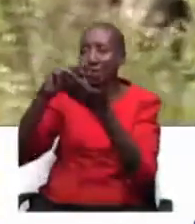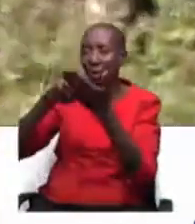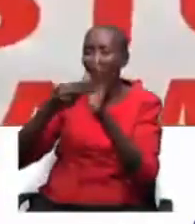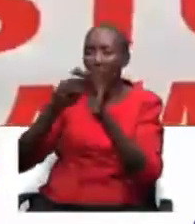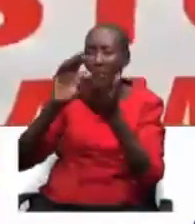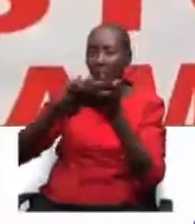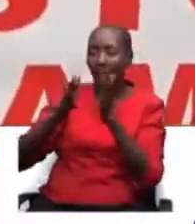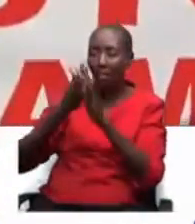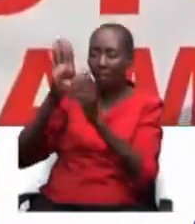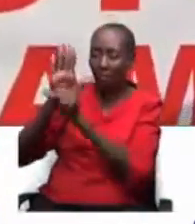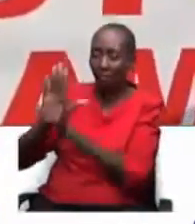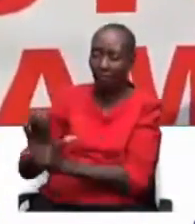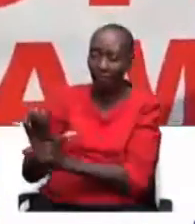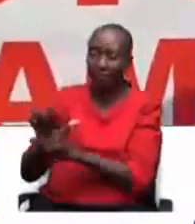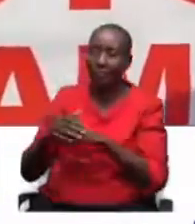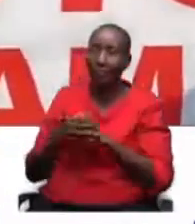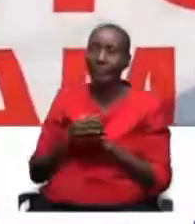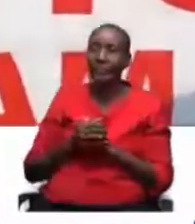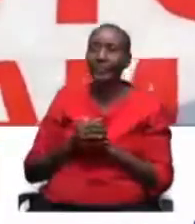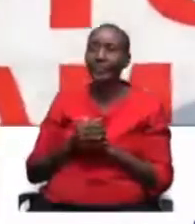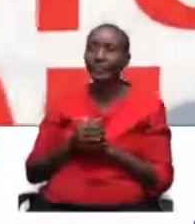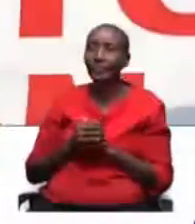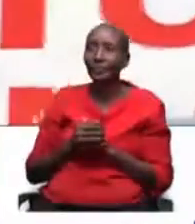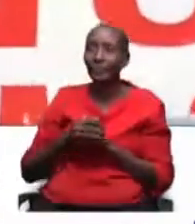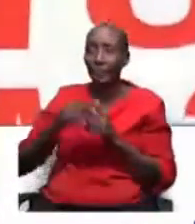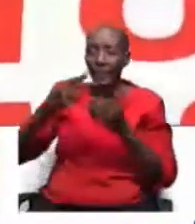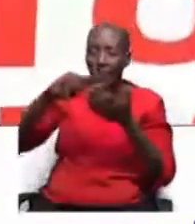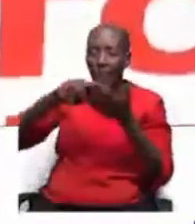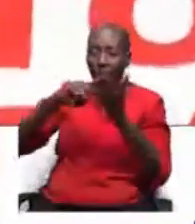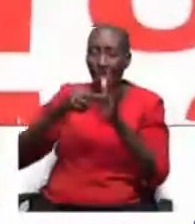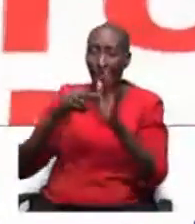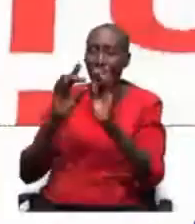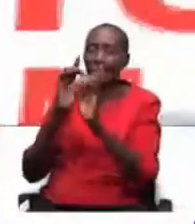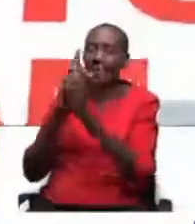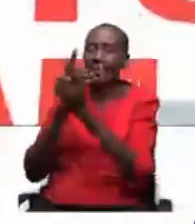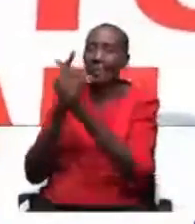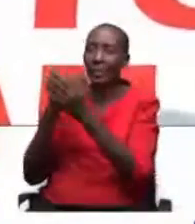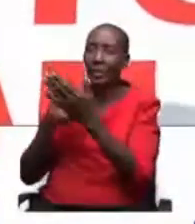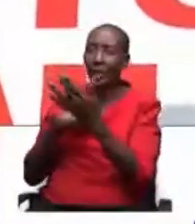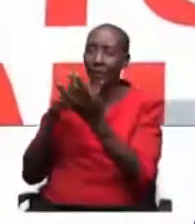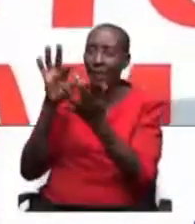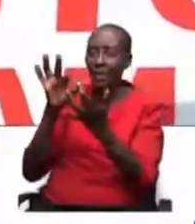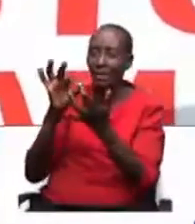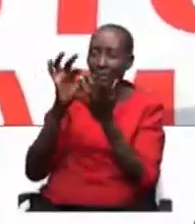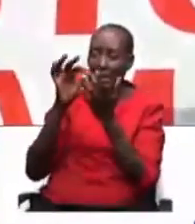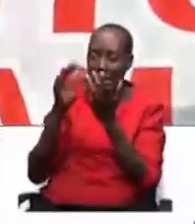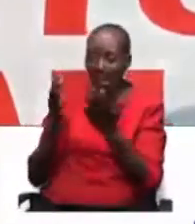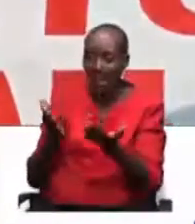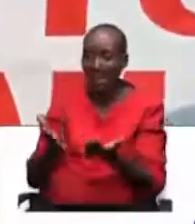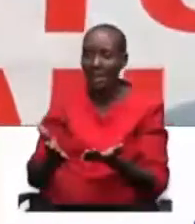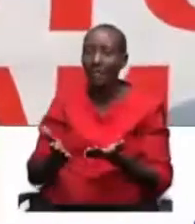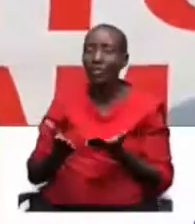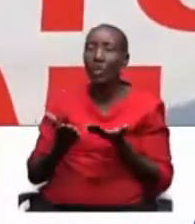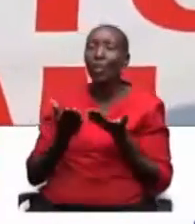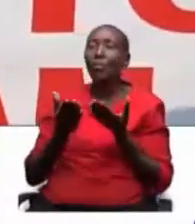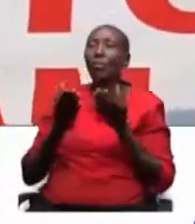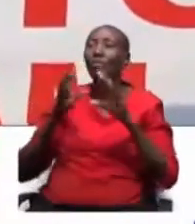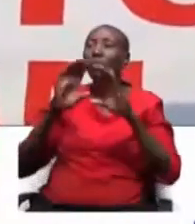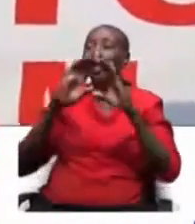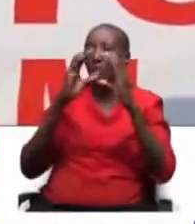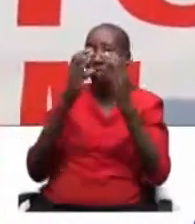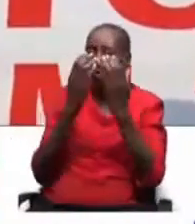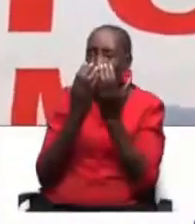upendeleo. Tunafanya miradi mbalimbali aswa ya kujenga jamii. Tunaangalia